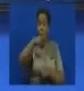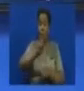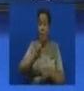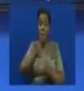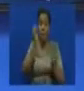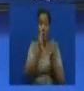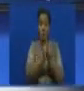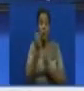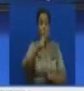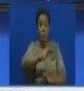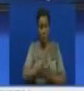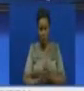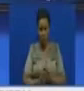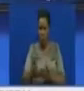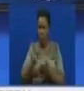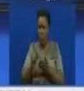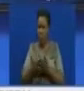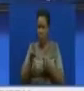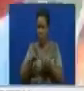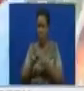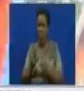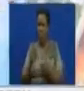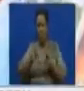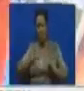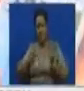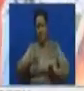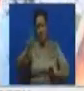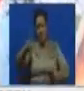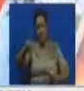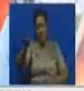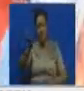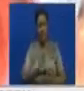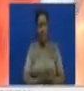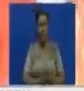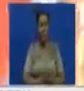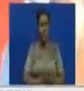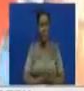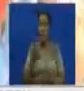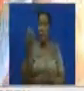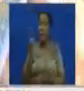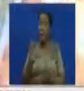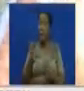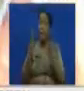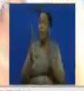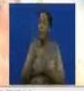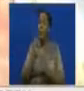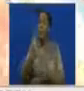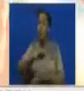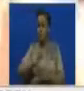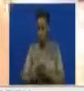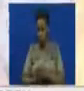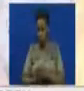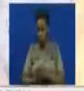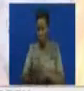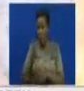Kakuru amefika kijiji cha Uloa namba 4. Ni maisha ya kila siku ya generator kwa wananchi katika kijiji cha Uloa namba